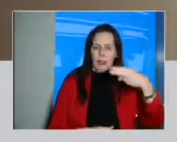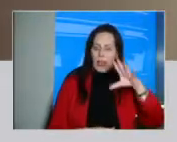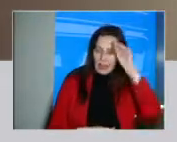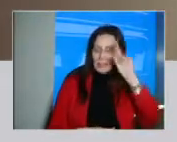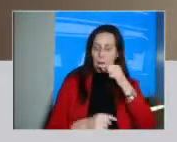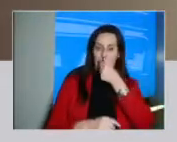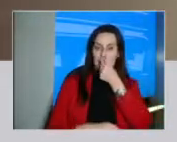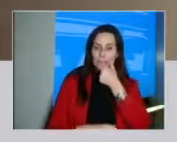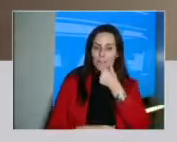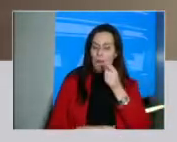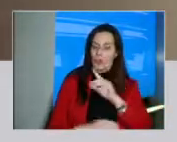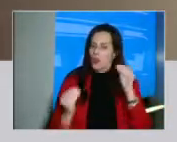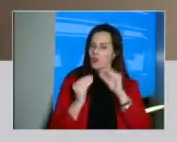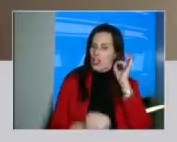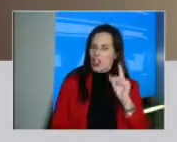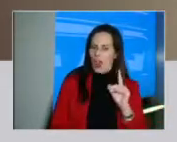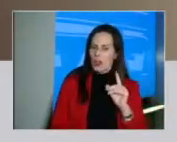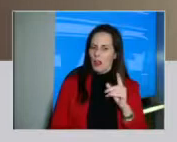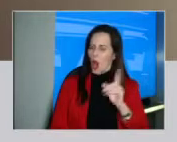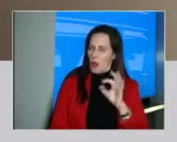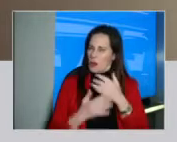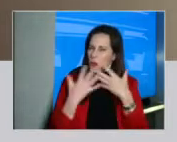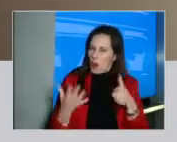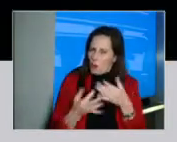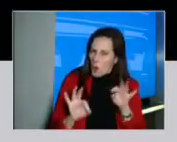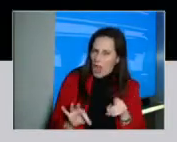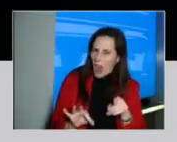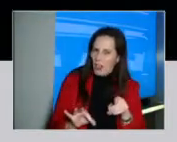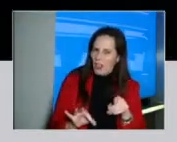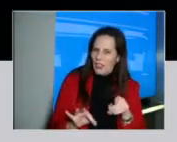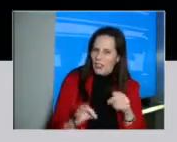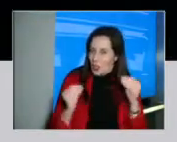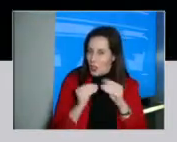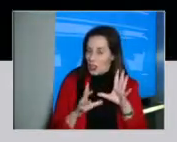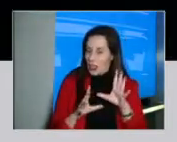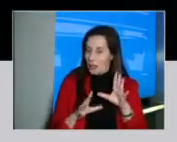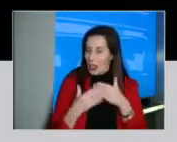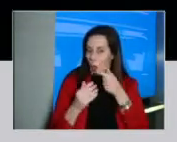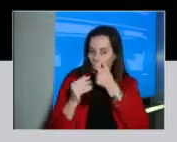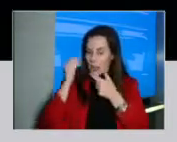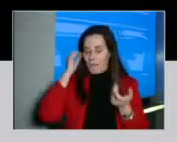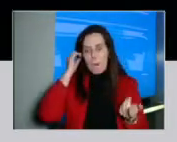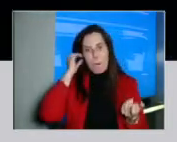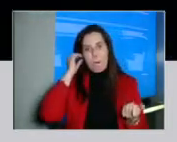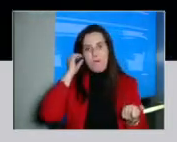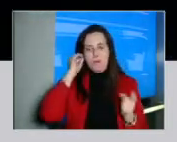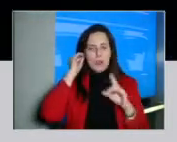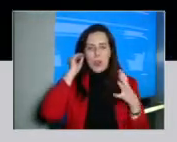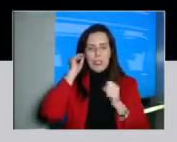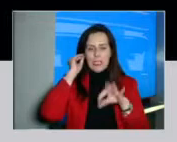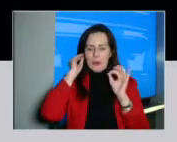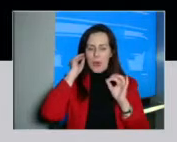לגבר עם שפם אסור לנשק אישה. אגב, לא ממש ברור אם מותר לו לנשק אם אין לו שפם, אבל את זה לא הצלחתי